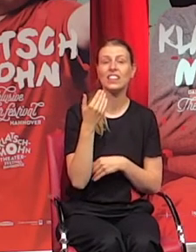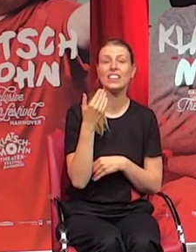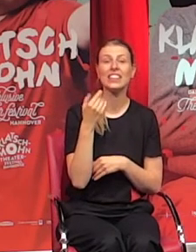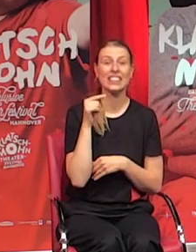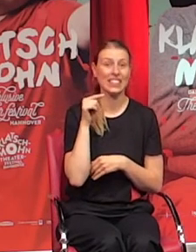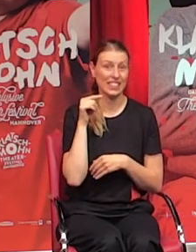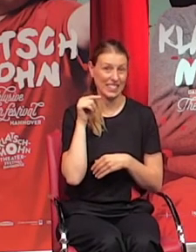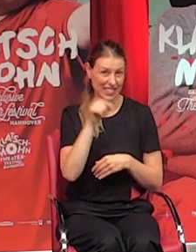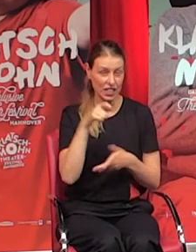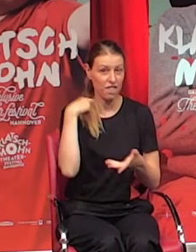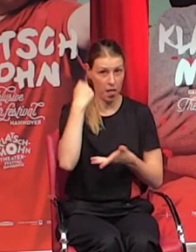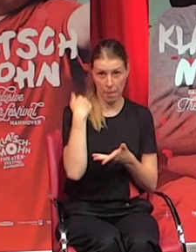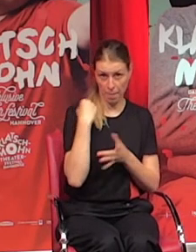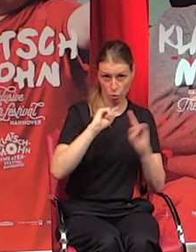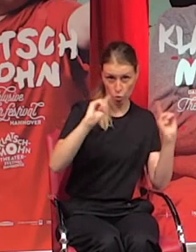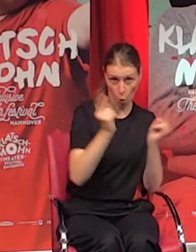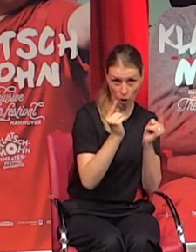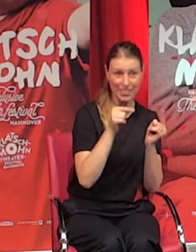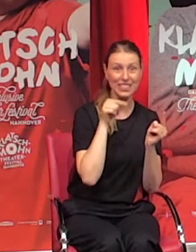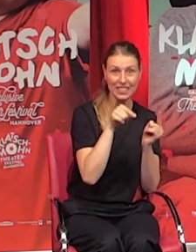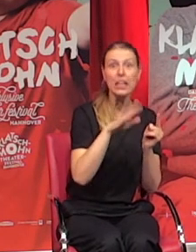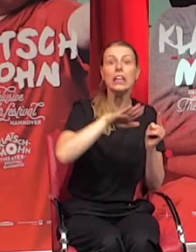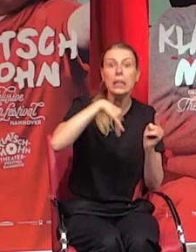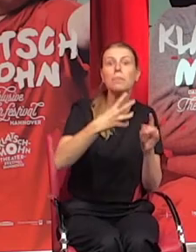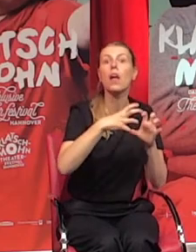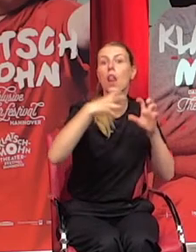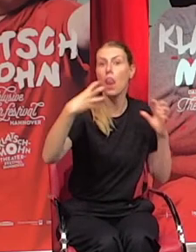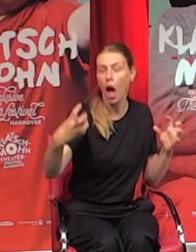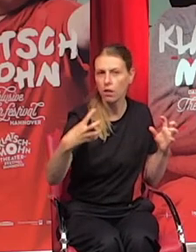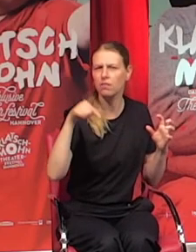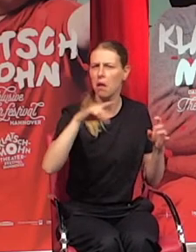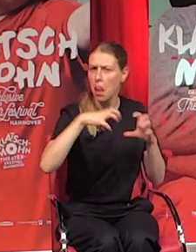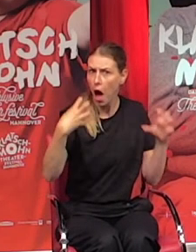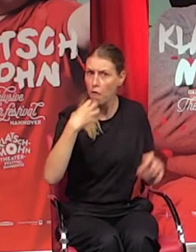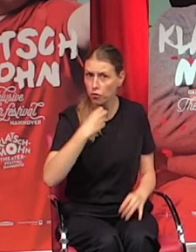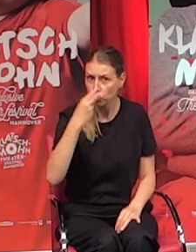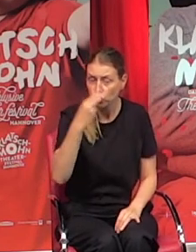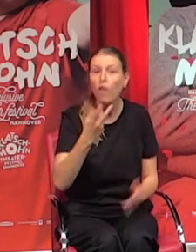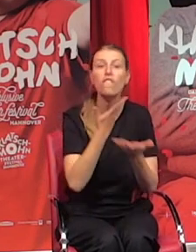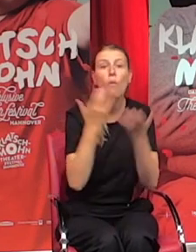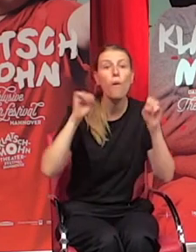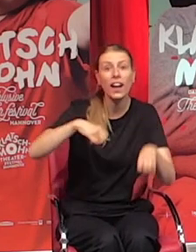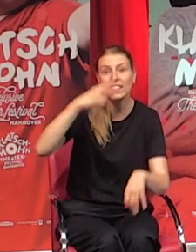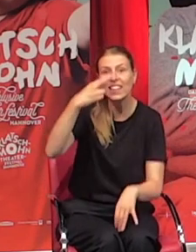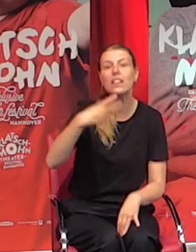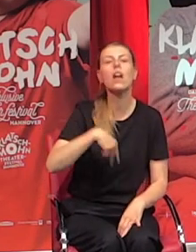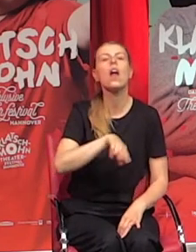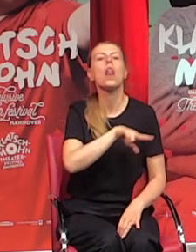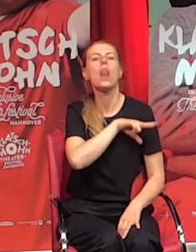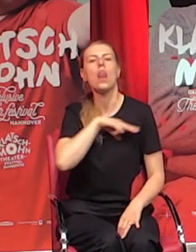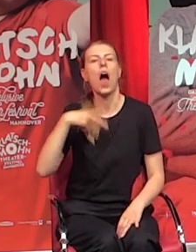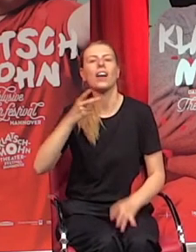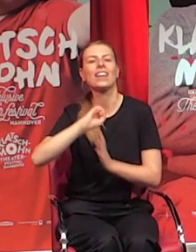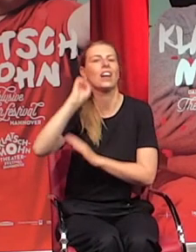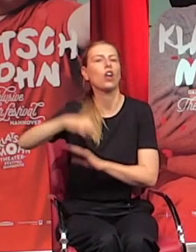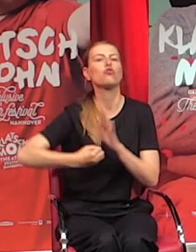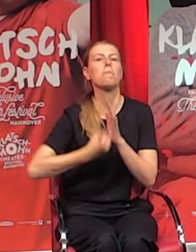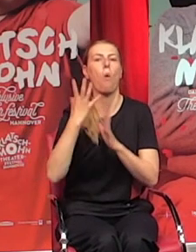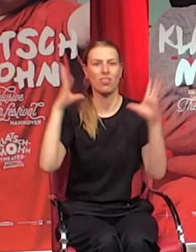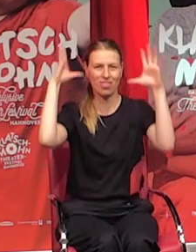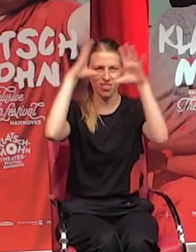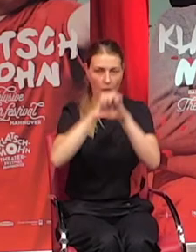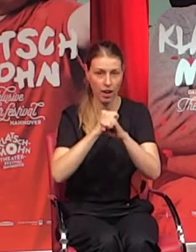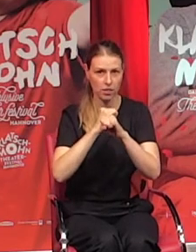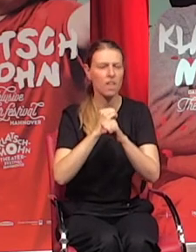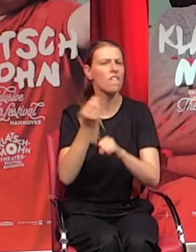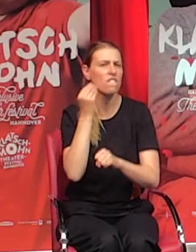es gibt noch einen langen Film, den könnt ihr bei der langen Nacht, nach langen Klatschmondnacht, also morgen haben wir